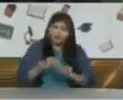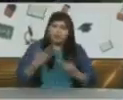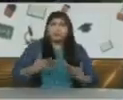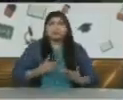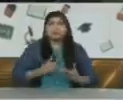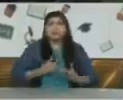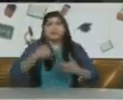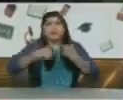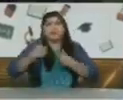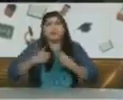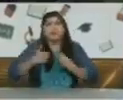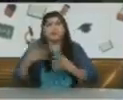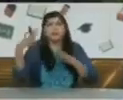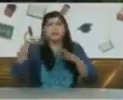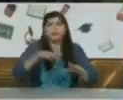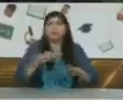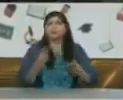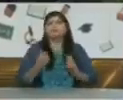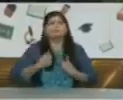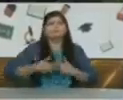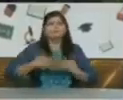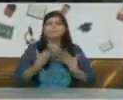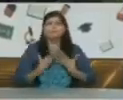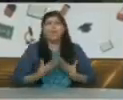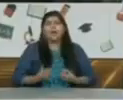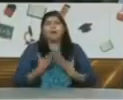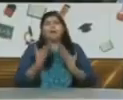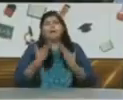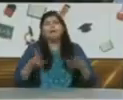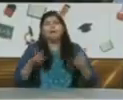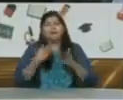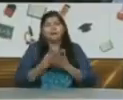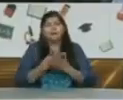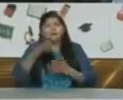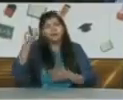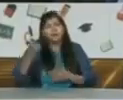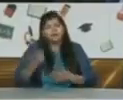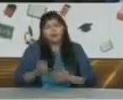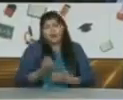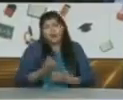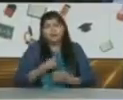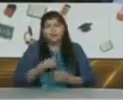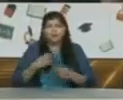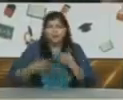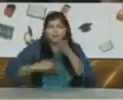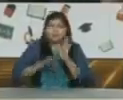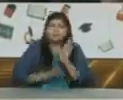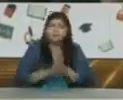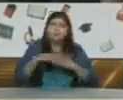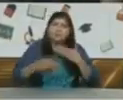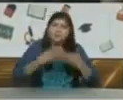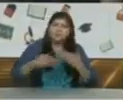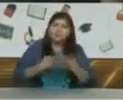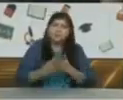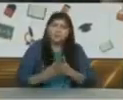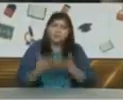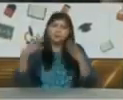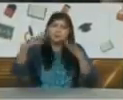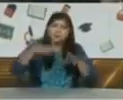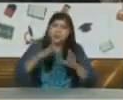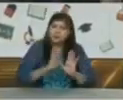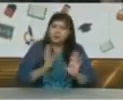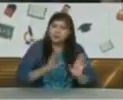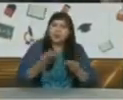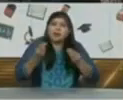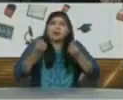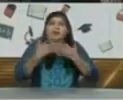तो एग्जाम का दबाव कभी महसूस नहीं होगा। कॉन्फिडेंस फलेगा, फूलेगा, प्रेशर रिलीज